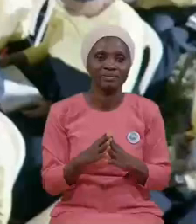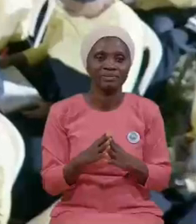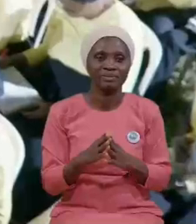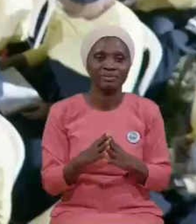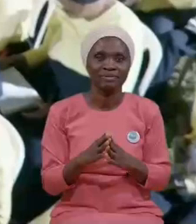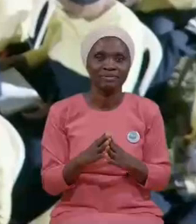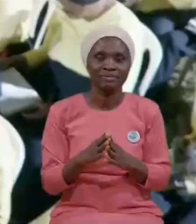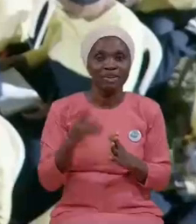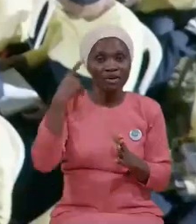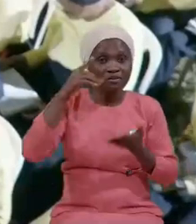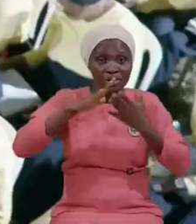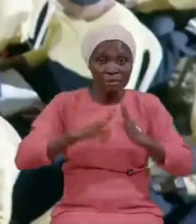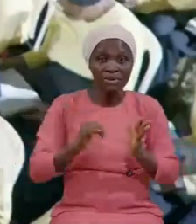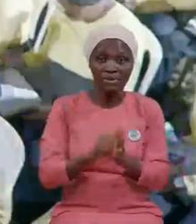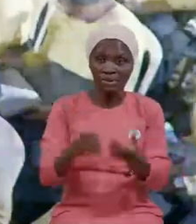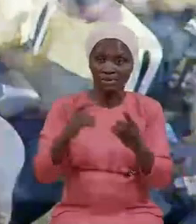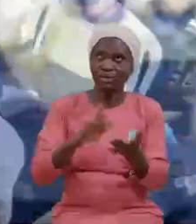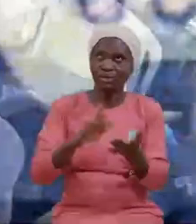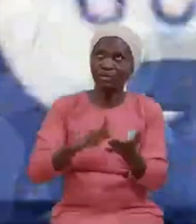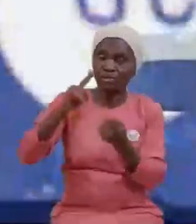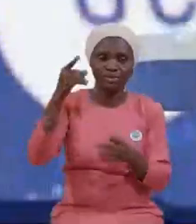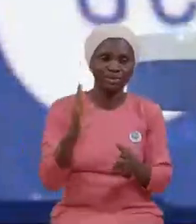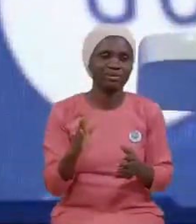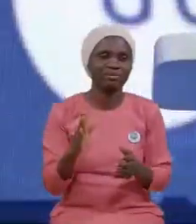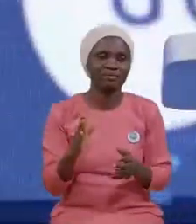Gloire à Dieu pour la paix qui vient.